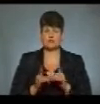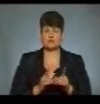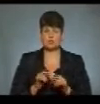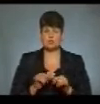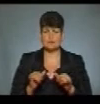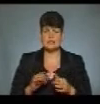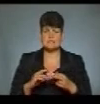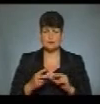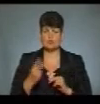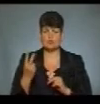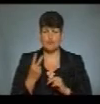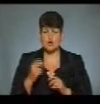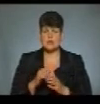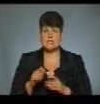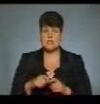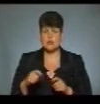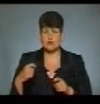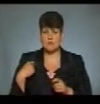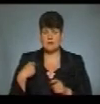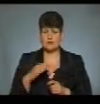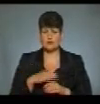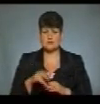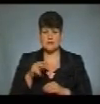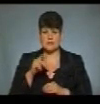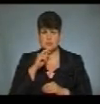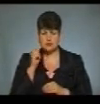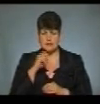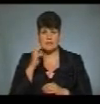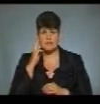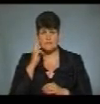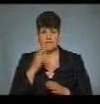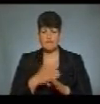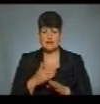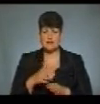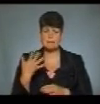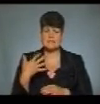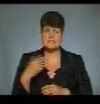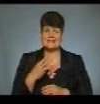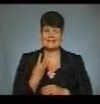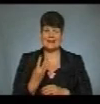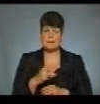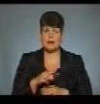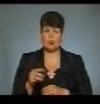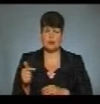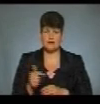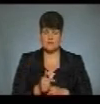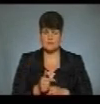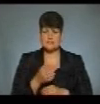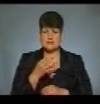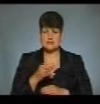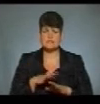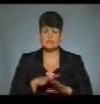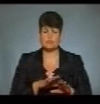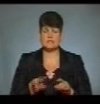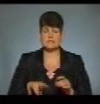майже 2 кілометрів тепломереж на вулицях Лесі Українки, Протасевича та Київській виділили 53 мільйони гривень. Повідомив заступник